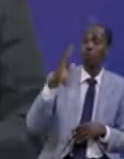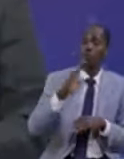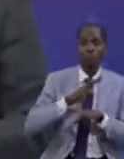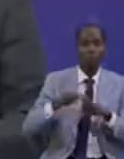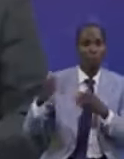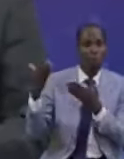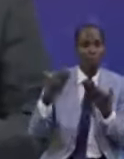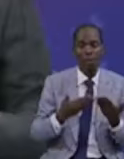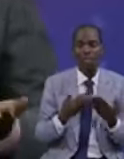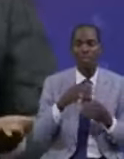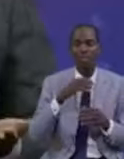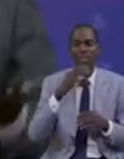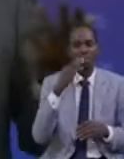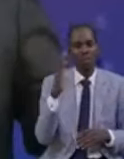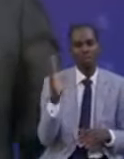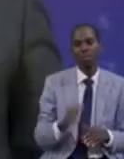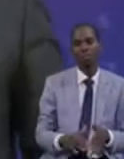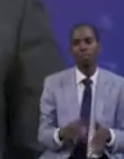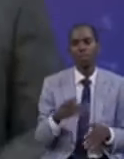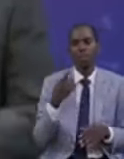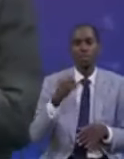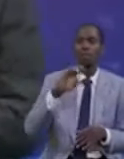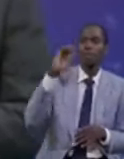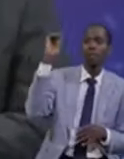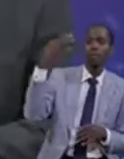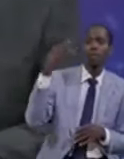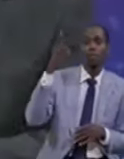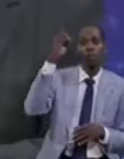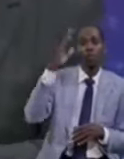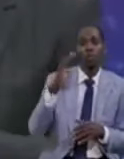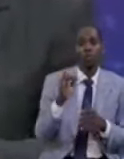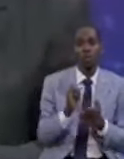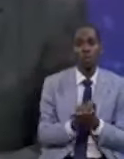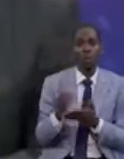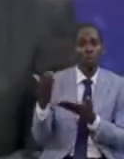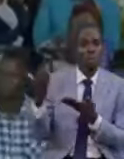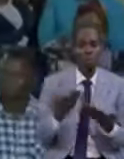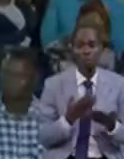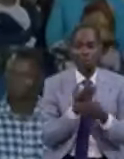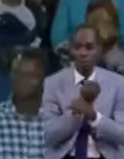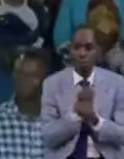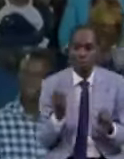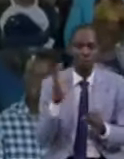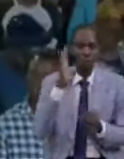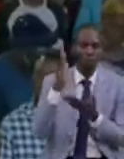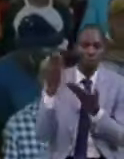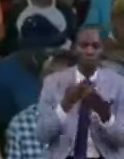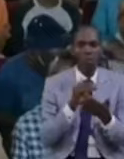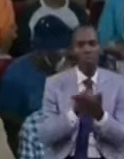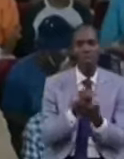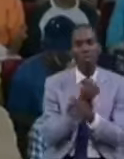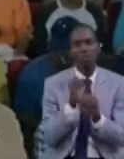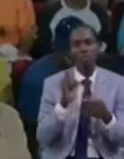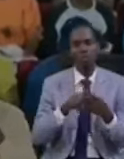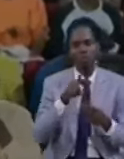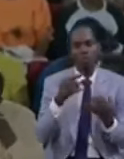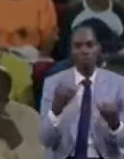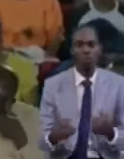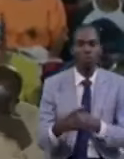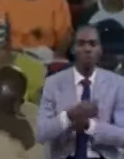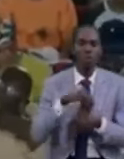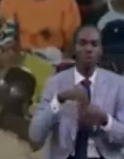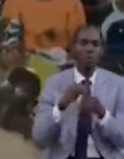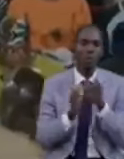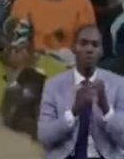grâce de Dieu source de salut et et il apportera ce salut dans ta vie aujourd'hui j'ai dis elle apportera le salut dans ta